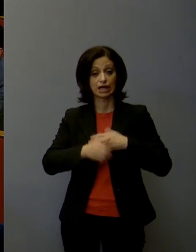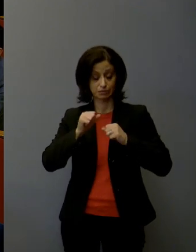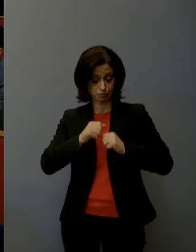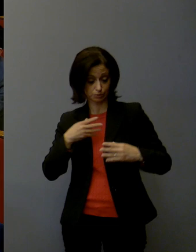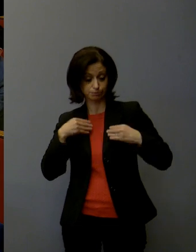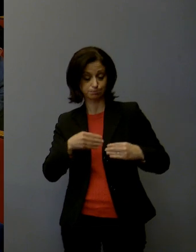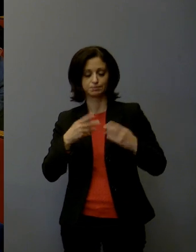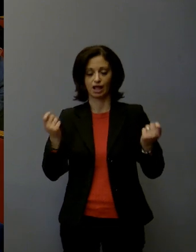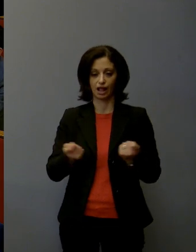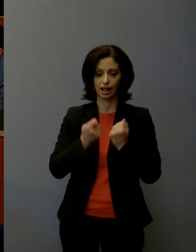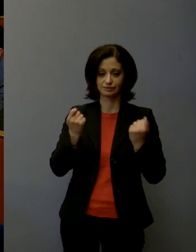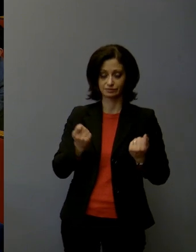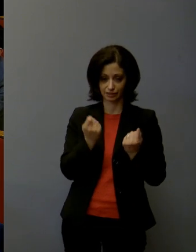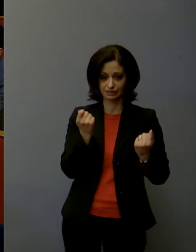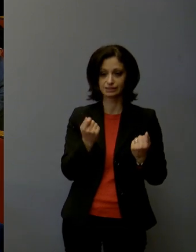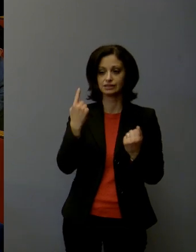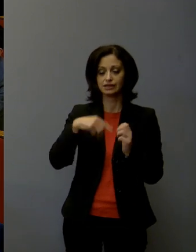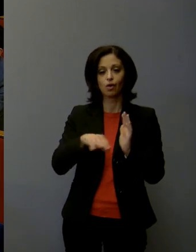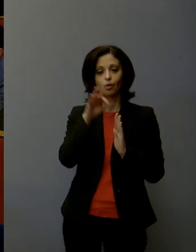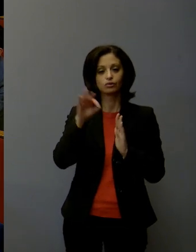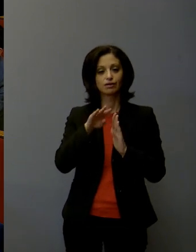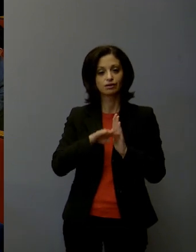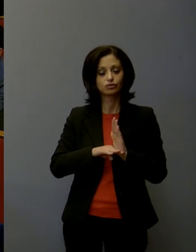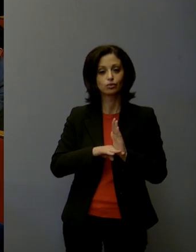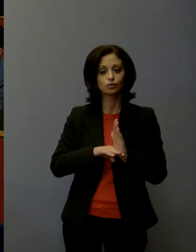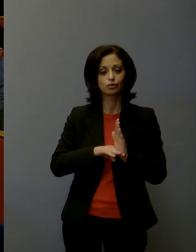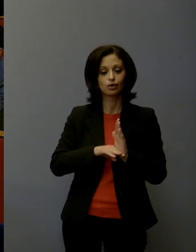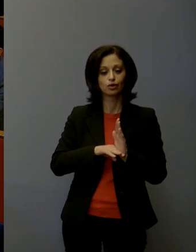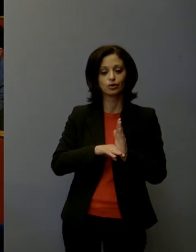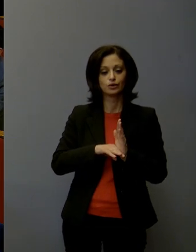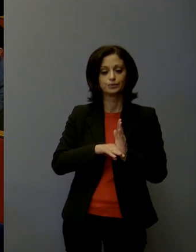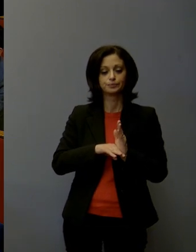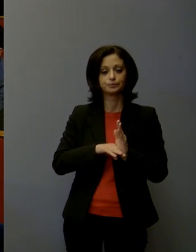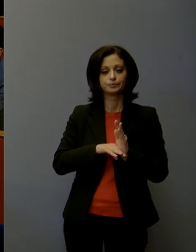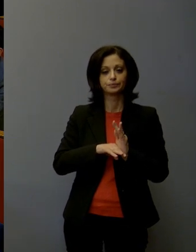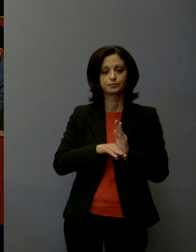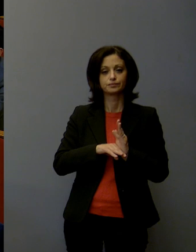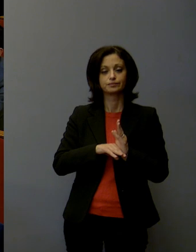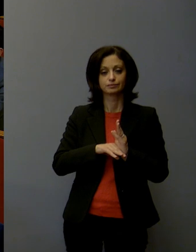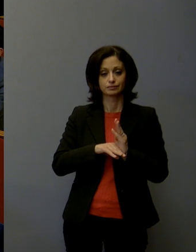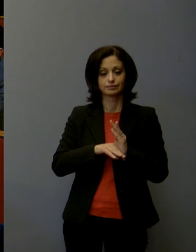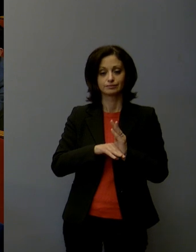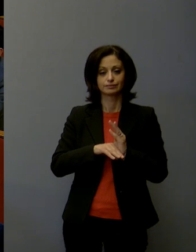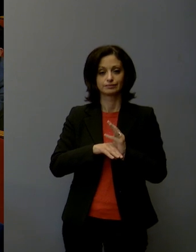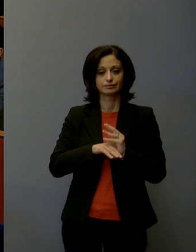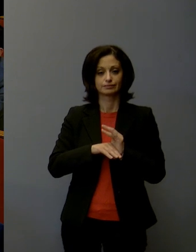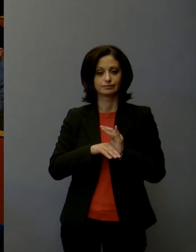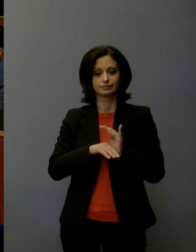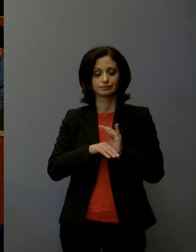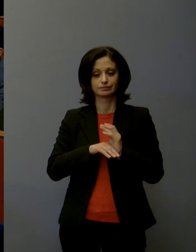sempre in questo ordine del giorno Faccio riferimento alle linee programmatiche dove si